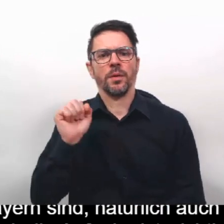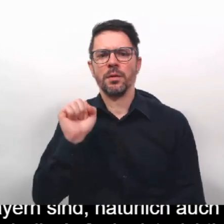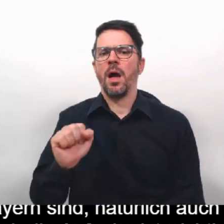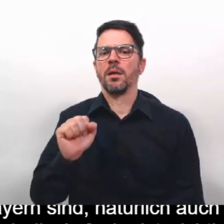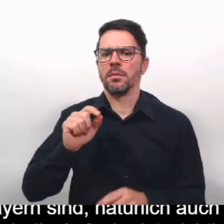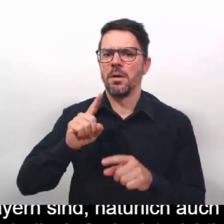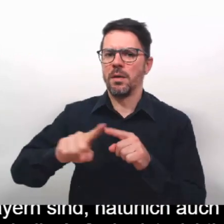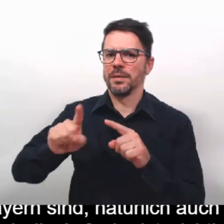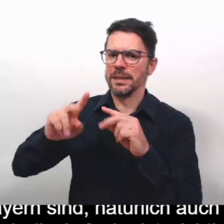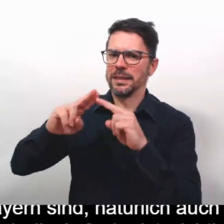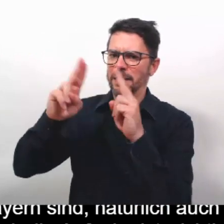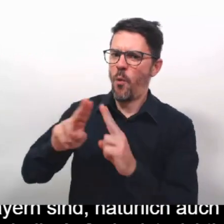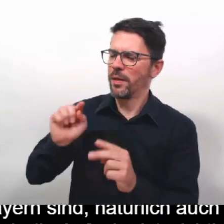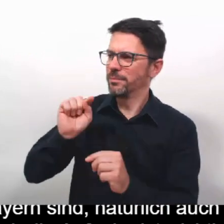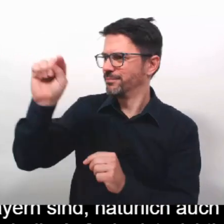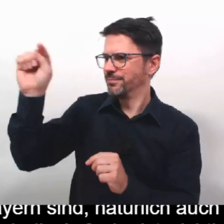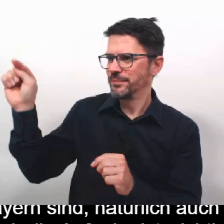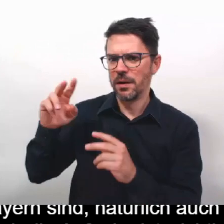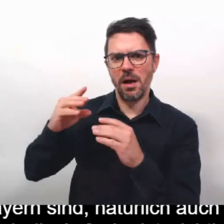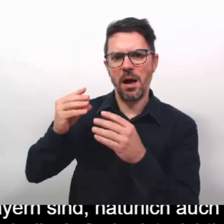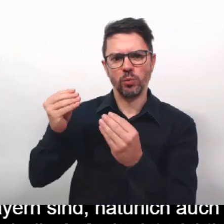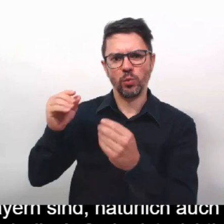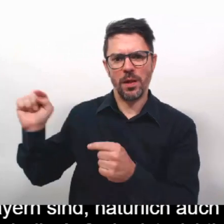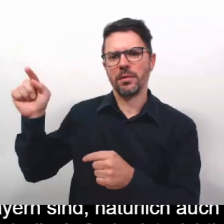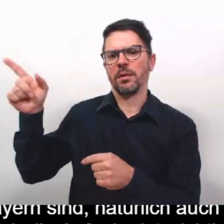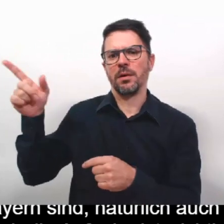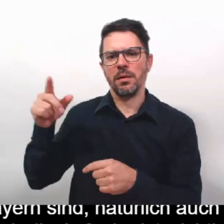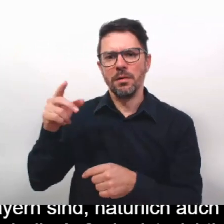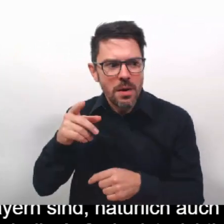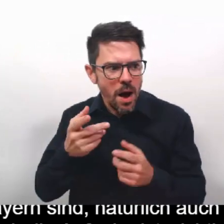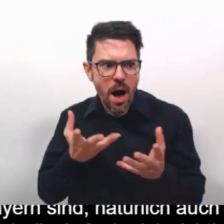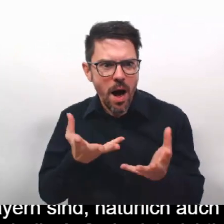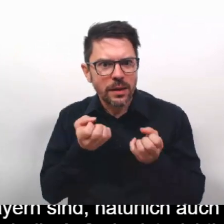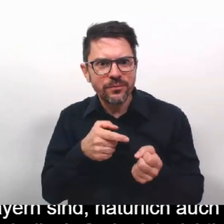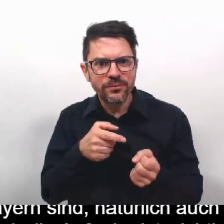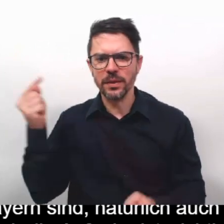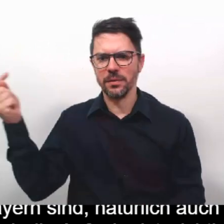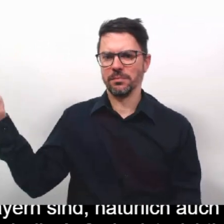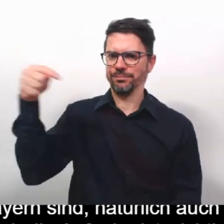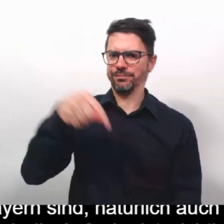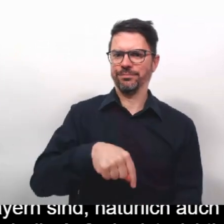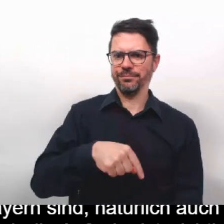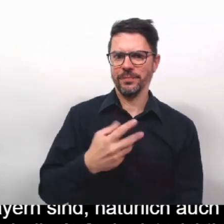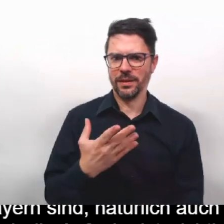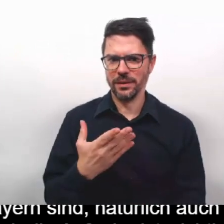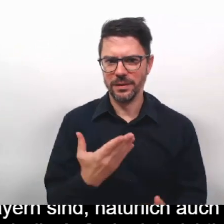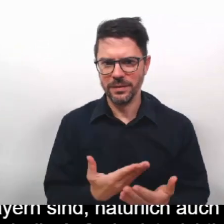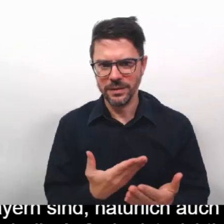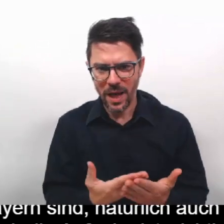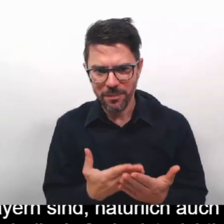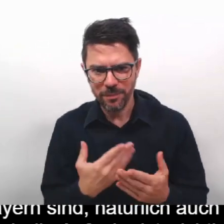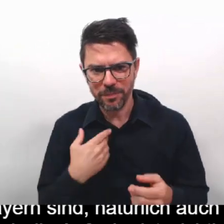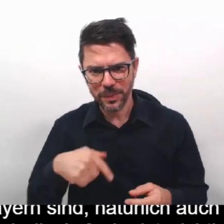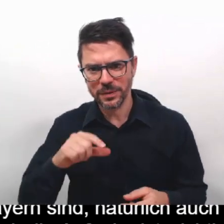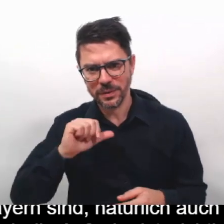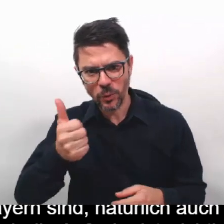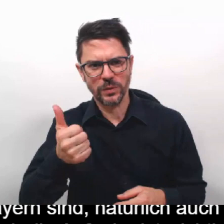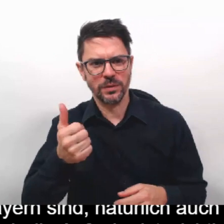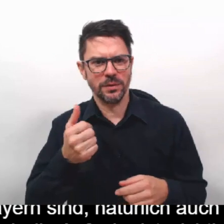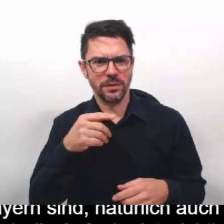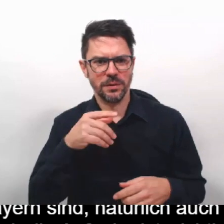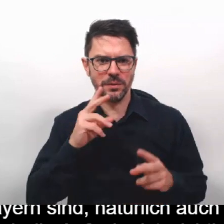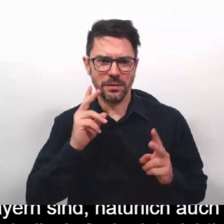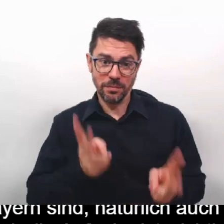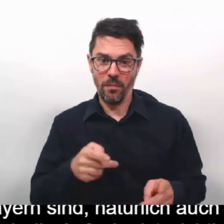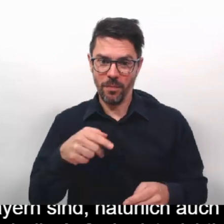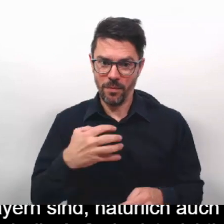Neue Organisationsformen, meine sehr geehrten Damen und Herren, wir eröffnen die Möglichkeiten, dass Universitäten in der Regel reine Personalkörperschaften des